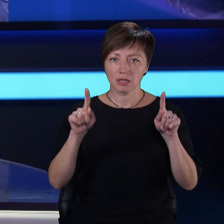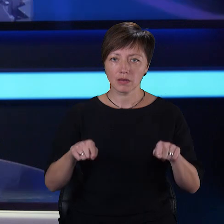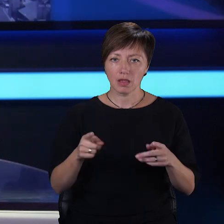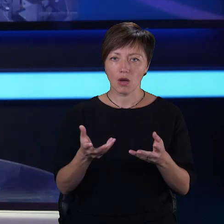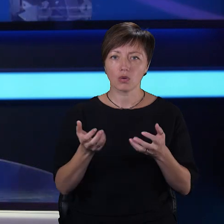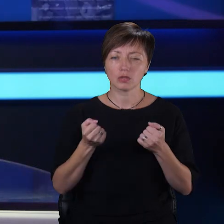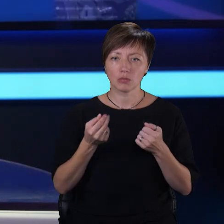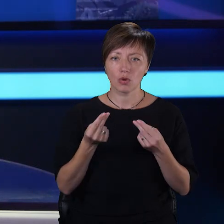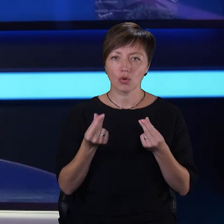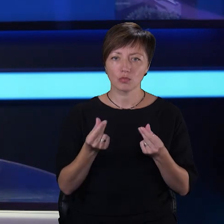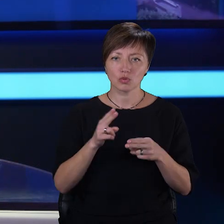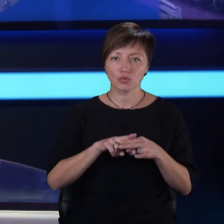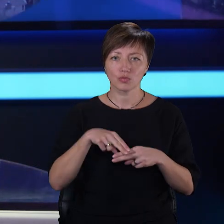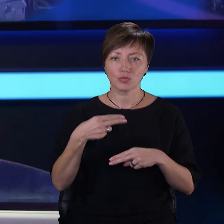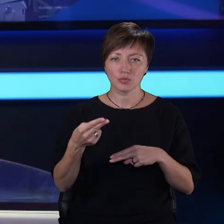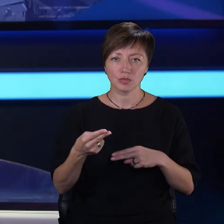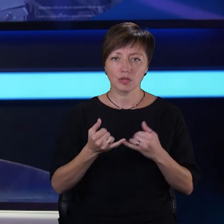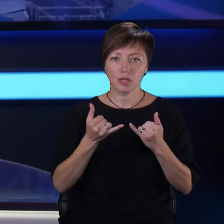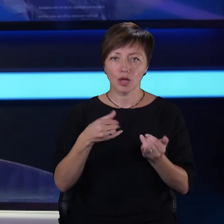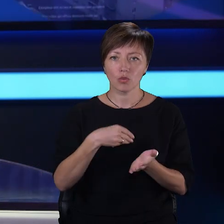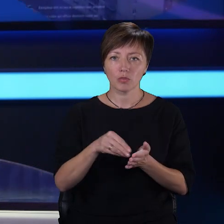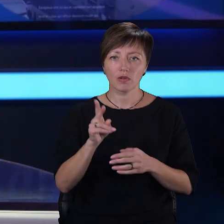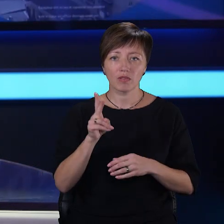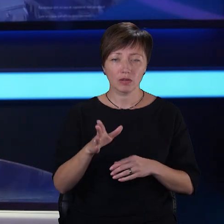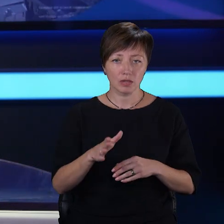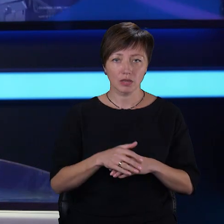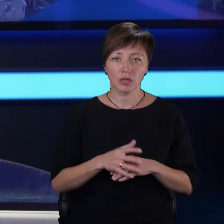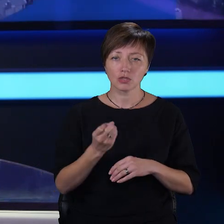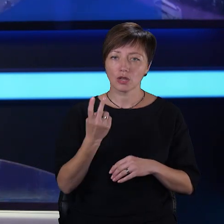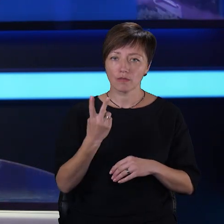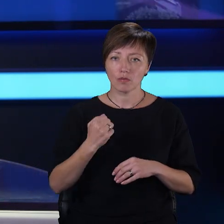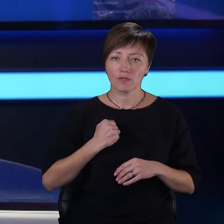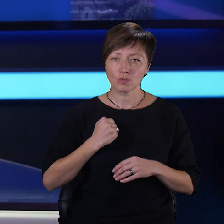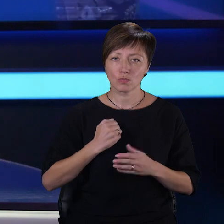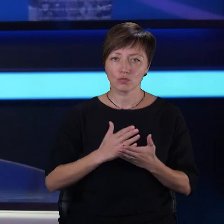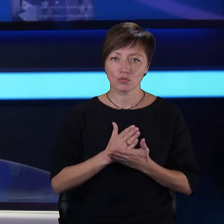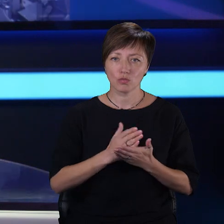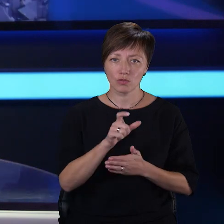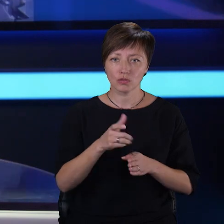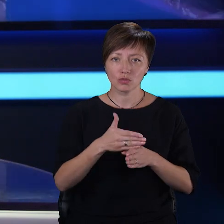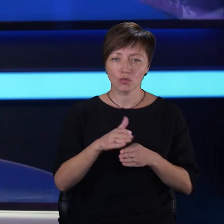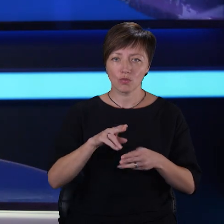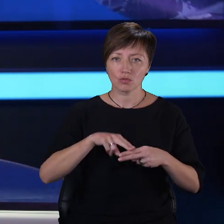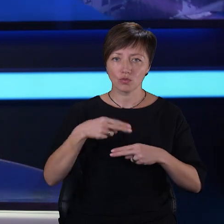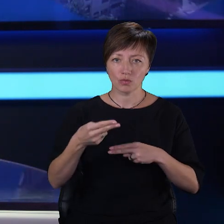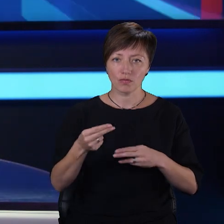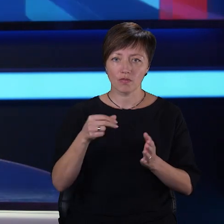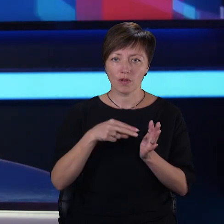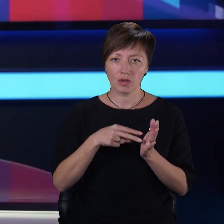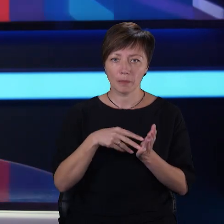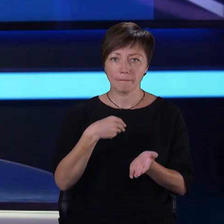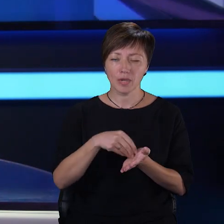на отримання грошової компенсації для купівлі квартири. Ще двом військовослужбовцям частково відшкодують